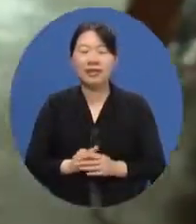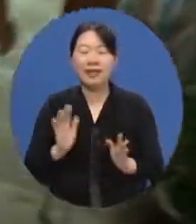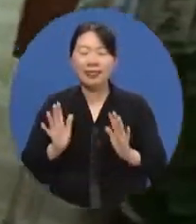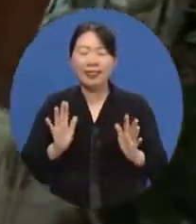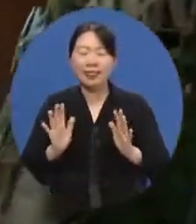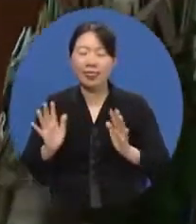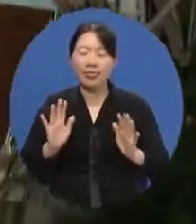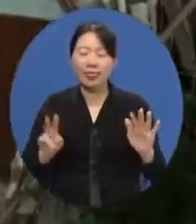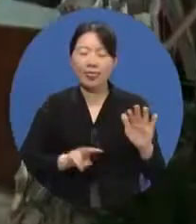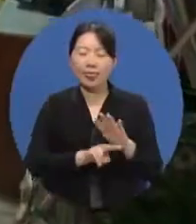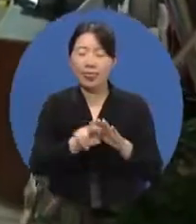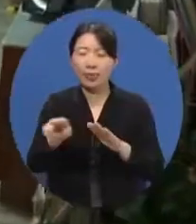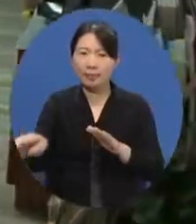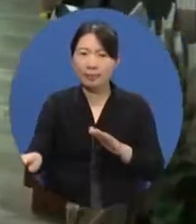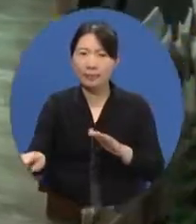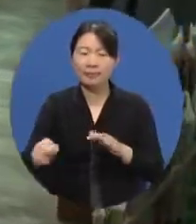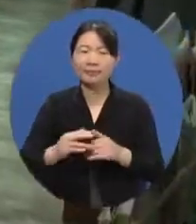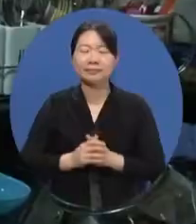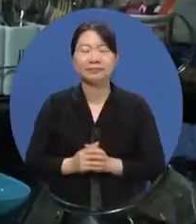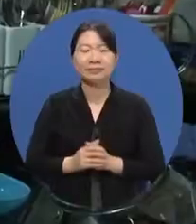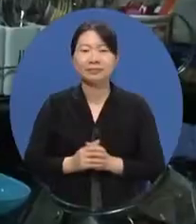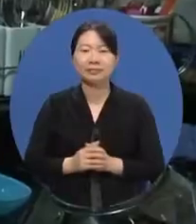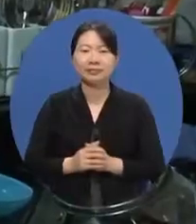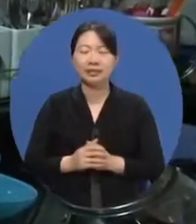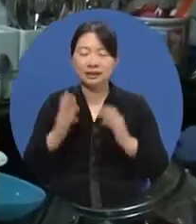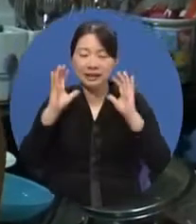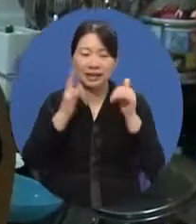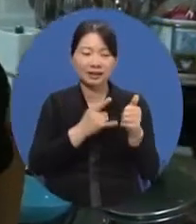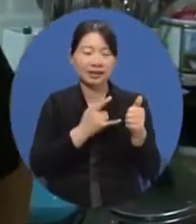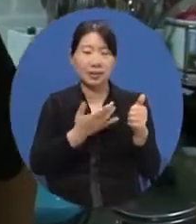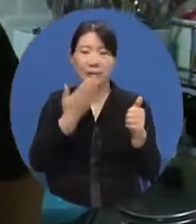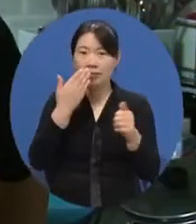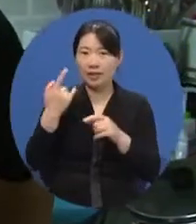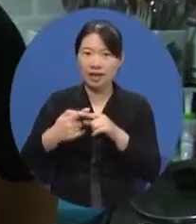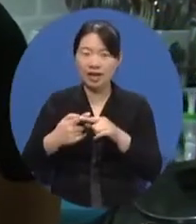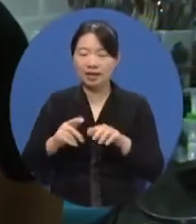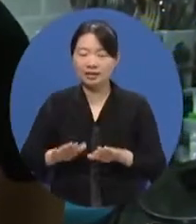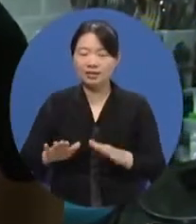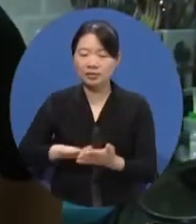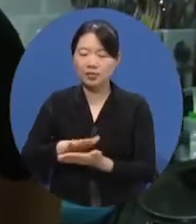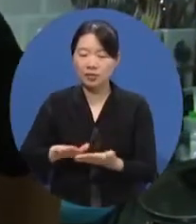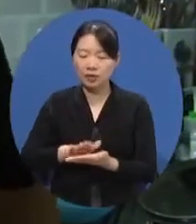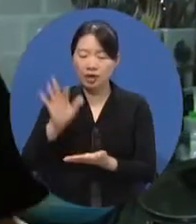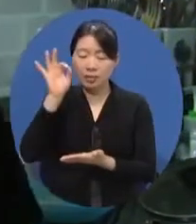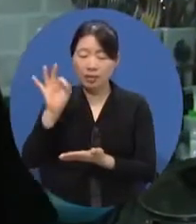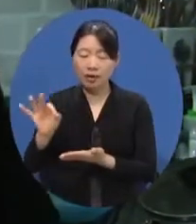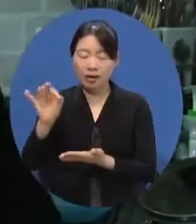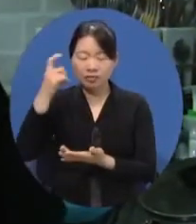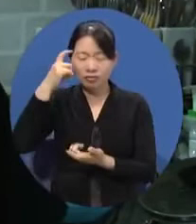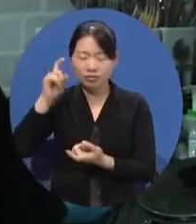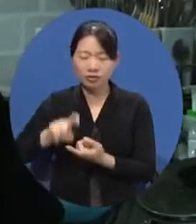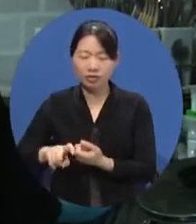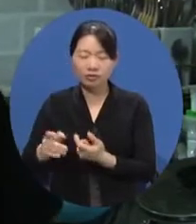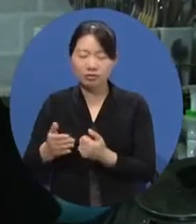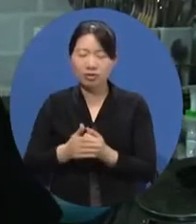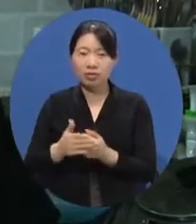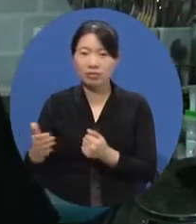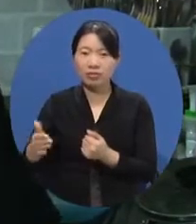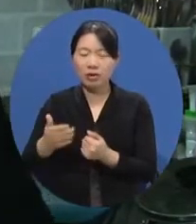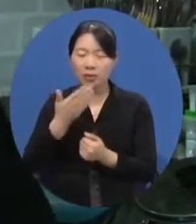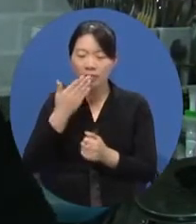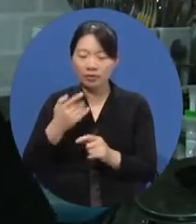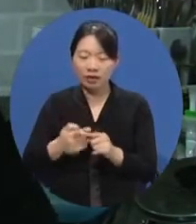쏜살같이 줄행랑을 칩니다. 애기들은 먹다가라도 옆에서 이렇게 놀고 있으면 거기에 이제 정신이 팔려가지고